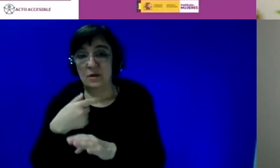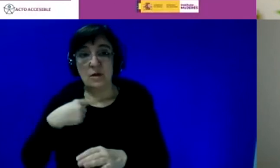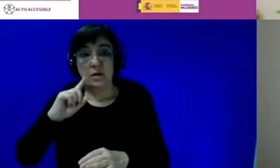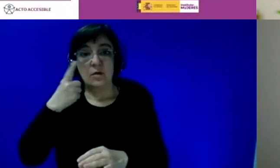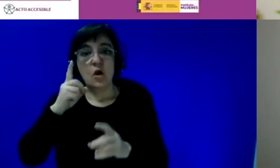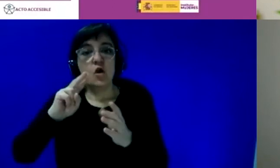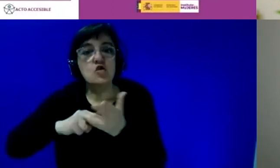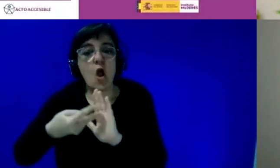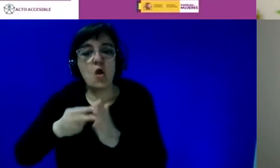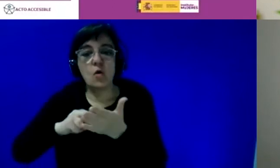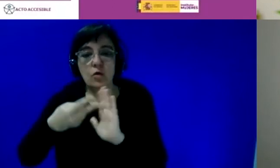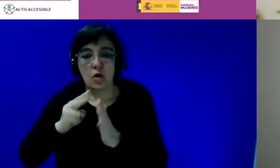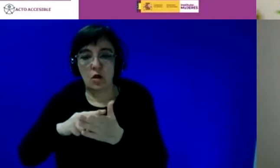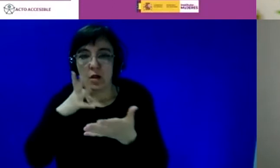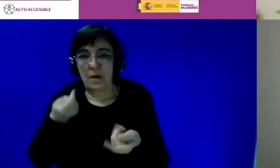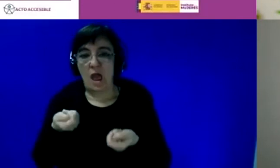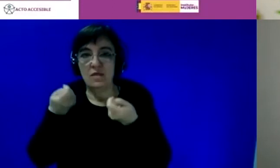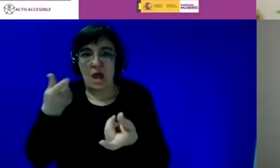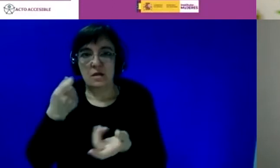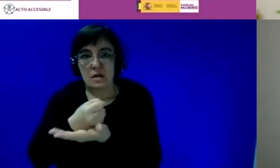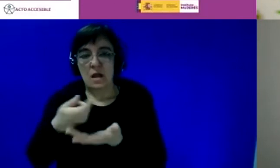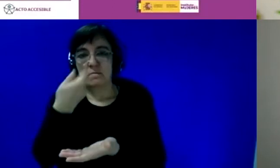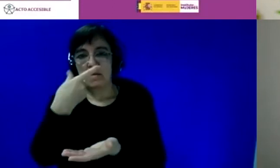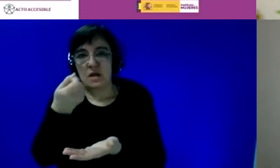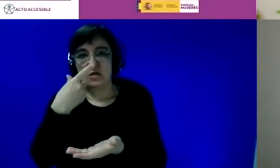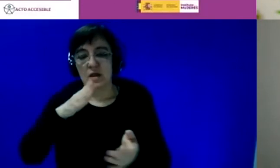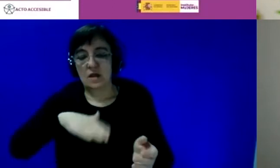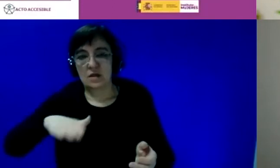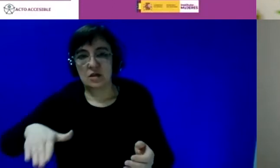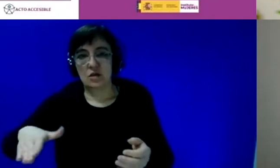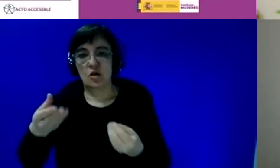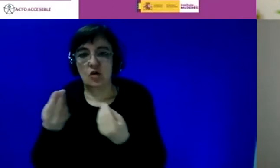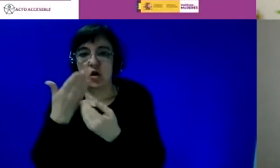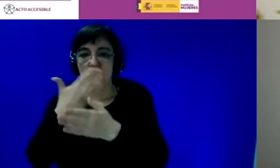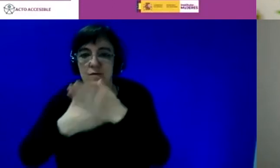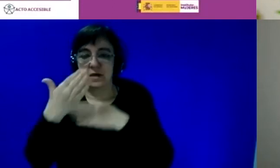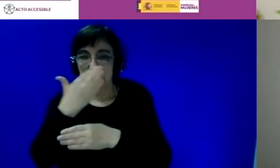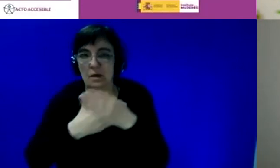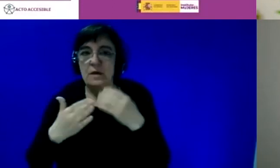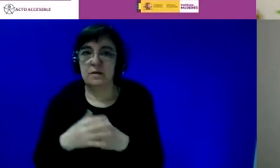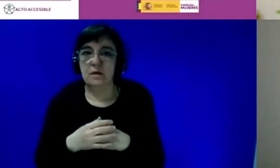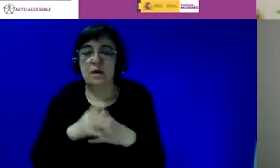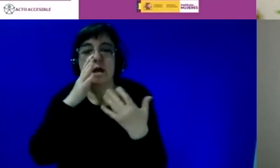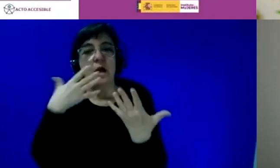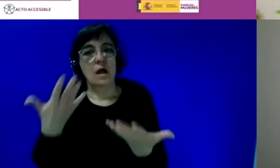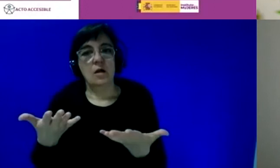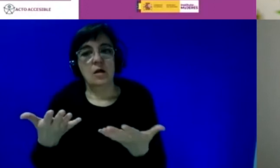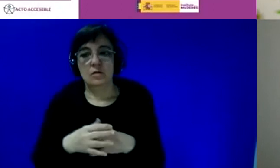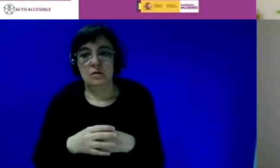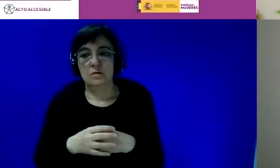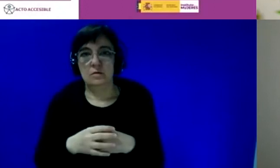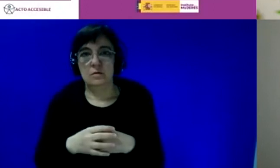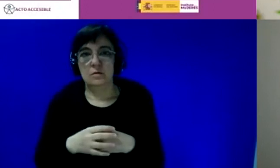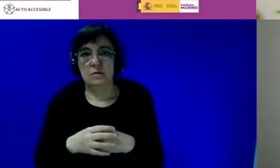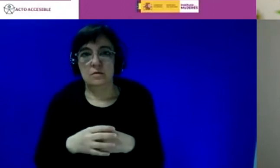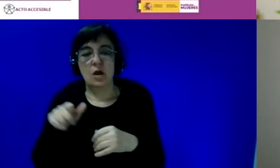medicines for mothers, for children with disabilities who are now in Kherson city that is occupied at the moment. Офіційно